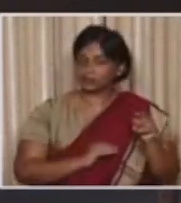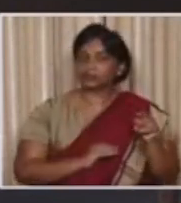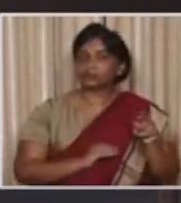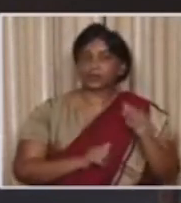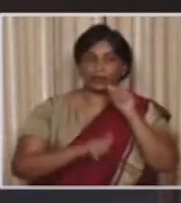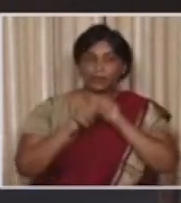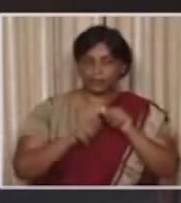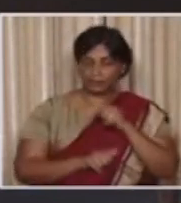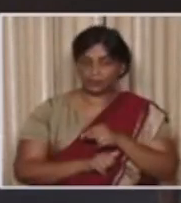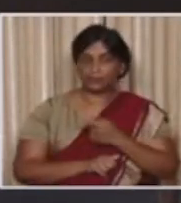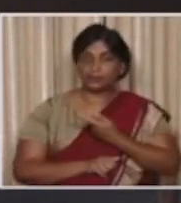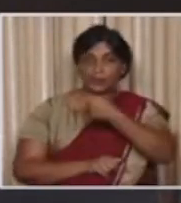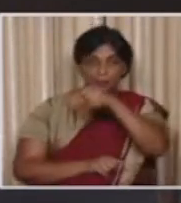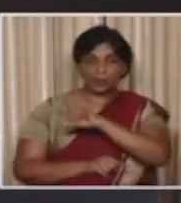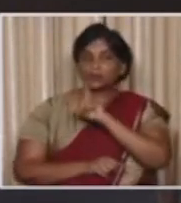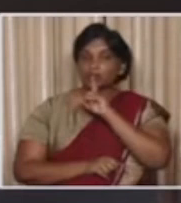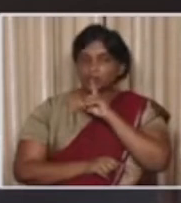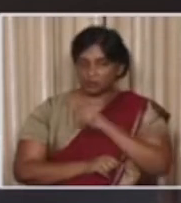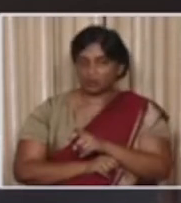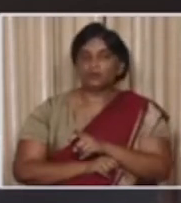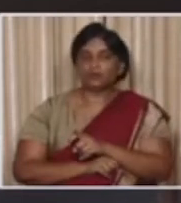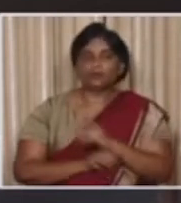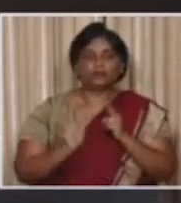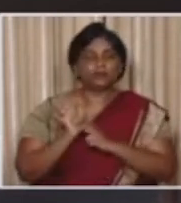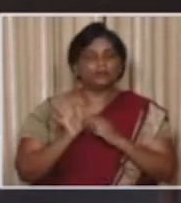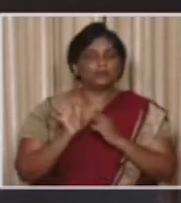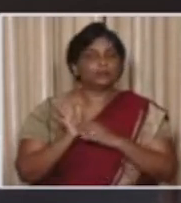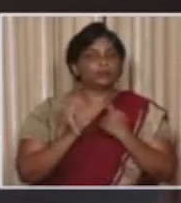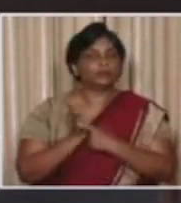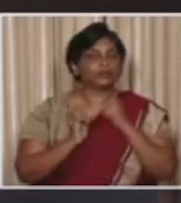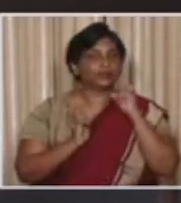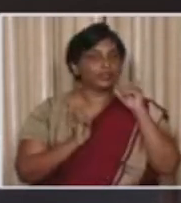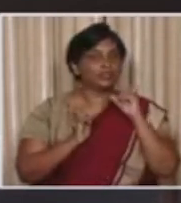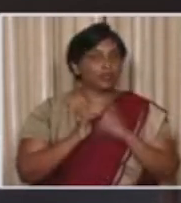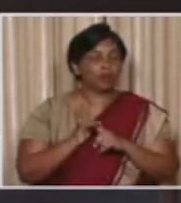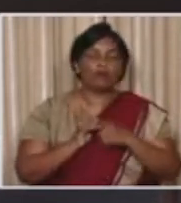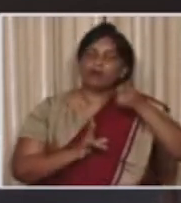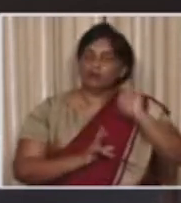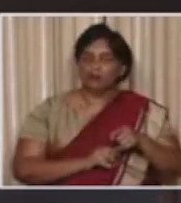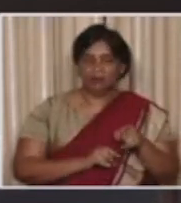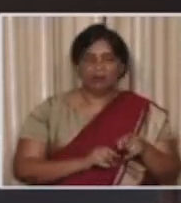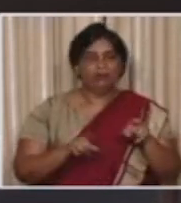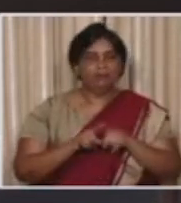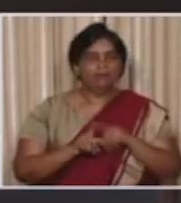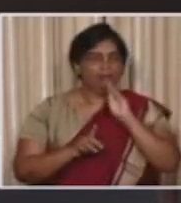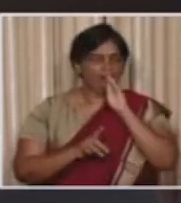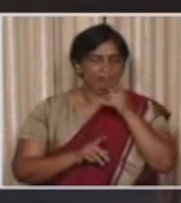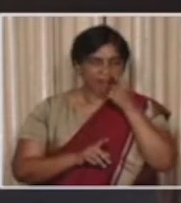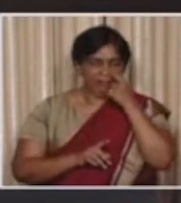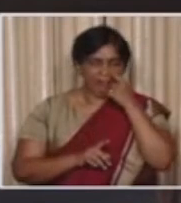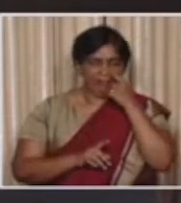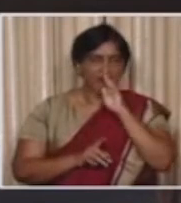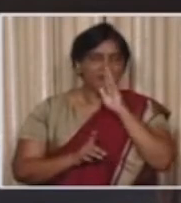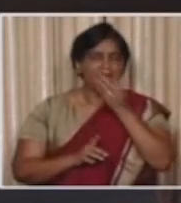මේ ඖෂධය ගන්නේ කිව්වාම NMR එකේ ඉන්න CEO ඒක අනුමත කරනවා. එතකොට මේවා නිකන් මේ